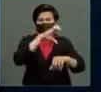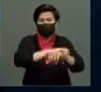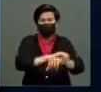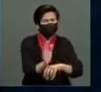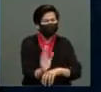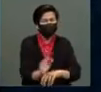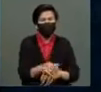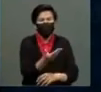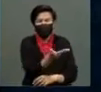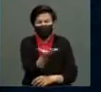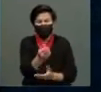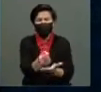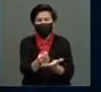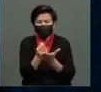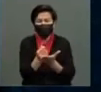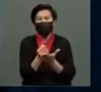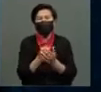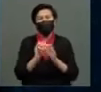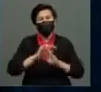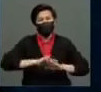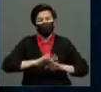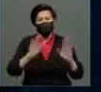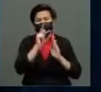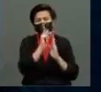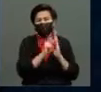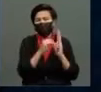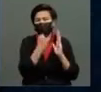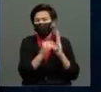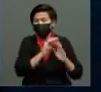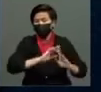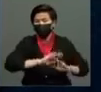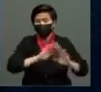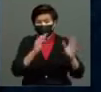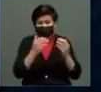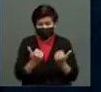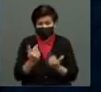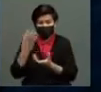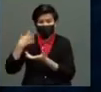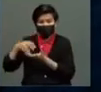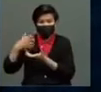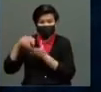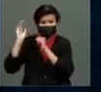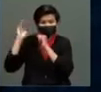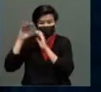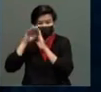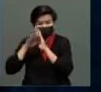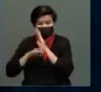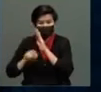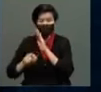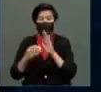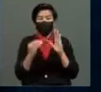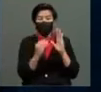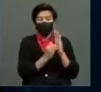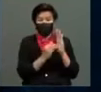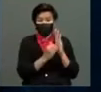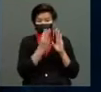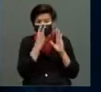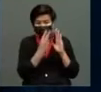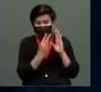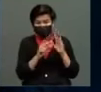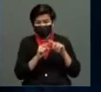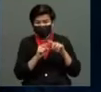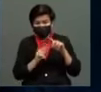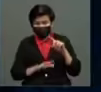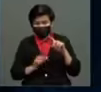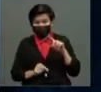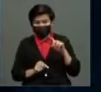ครับแล้วก็มีชุดข้อมูลที่ผมอาจจะโปรยไปเร็วๆนะครับกรุงเทพก็ไล่เรียงขึ้นมานะครับ